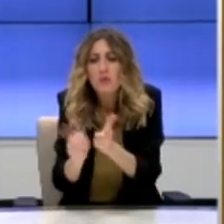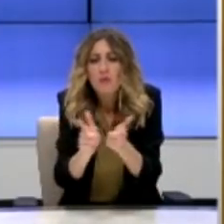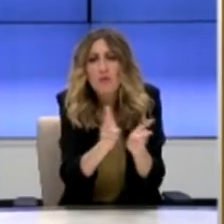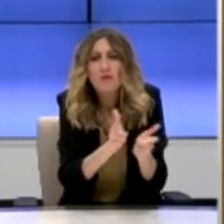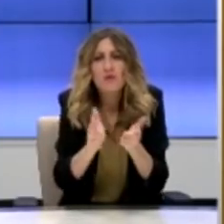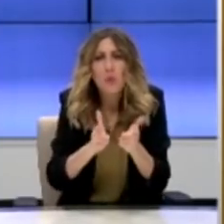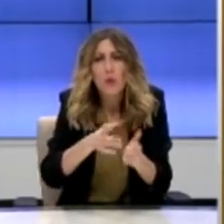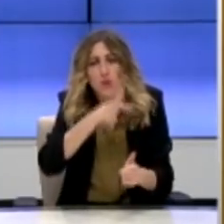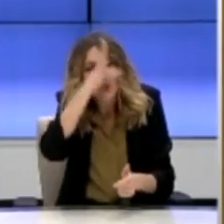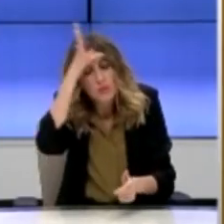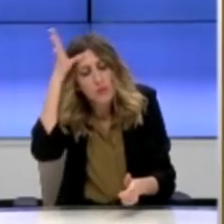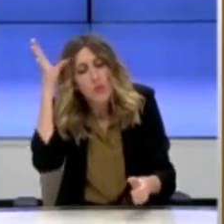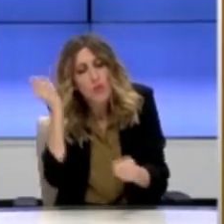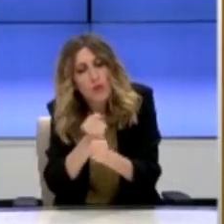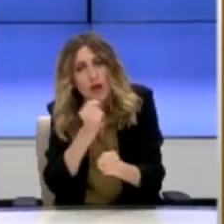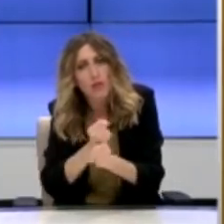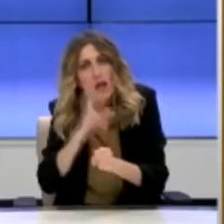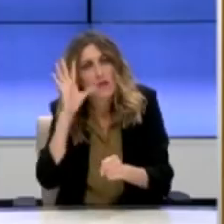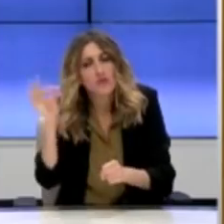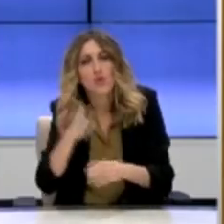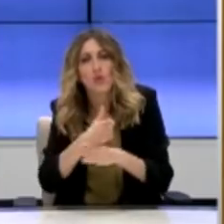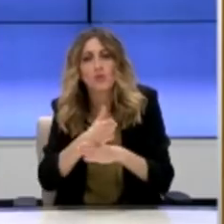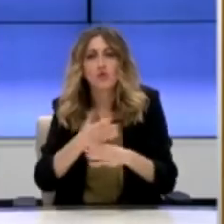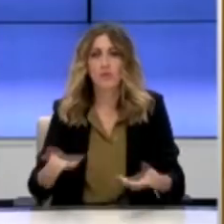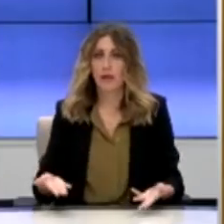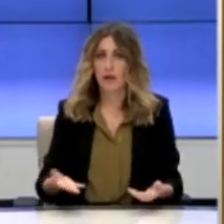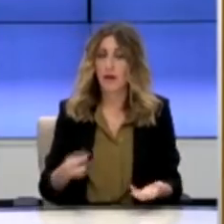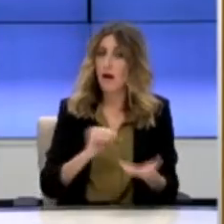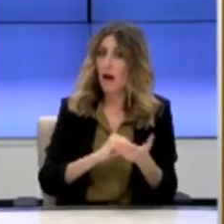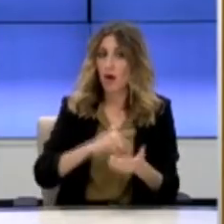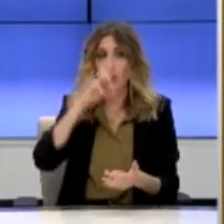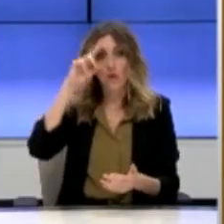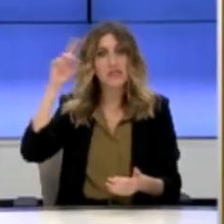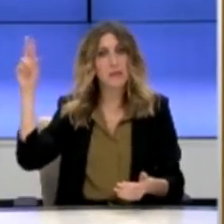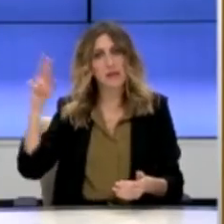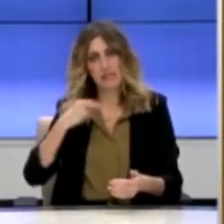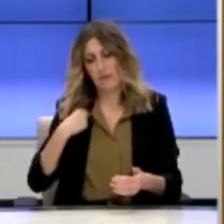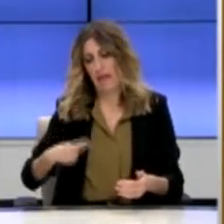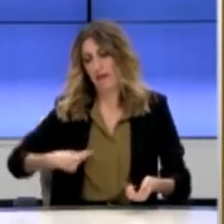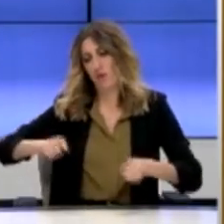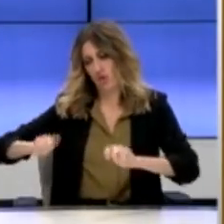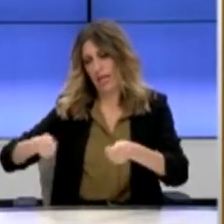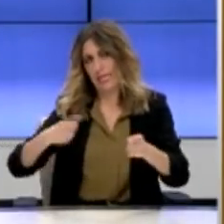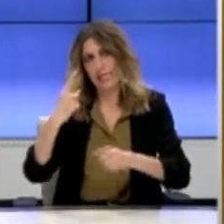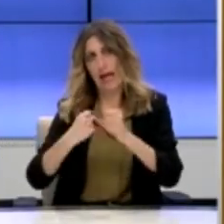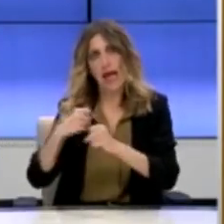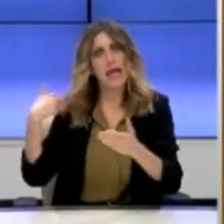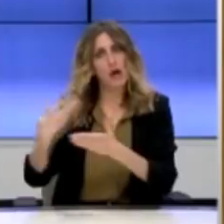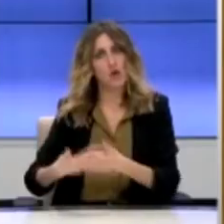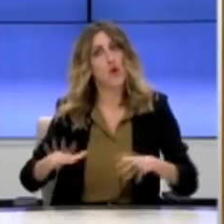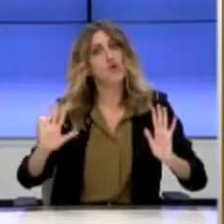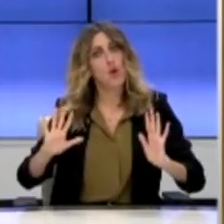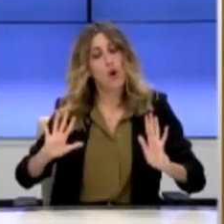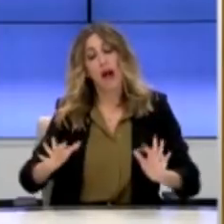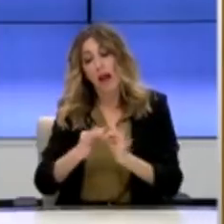Παίρνετε μέτρα καταστολής και αστυνόμευσης στα πανεπιστήμια που τα κρατάτε κλειστά εδώ και ένα χρόνο. Την ίδια